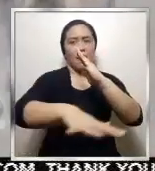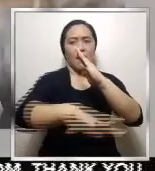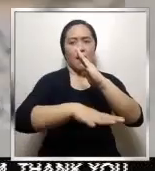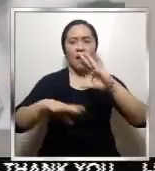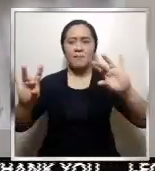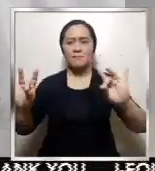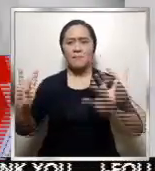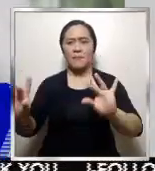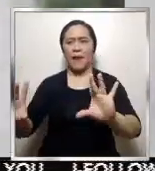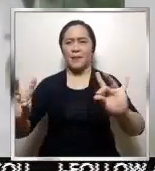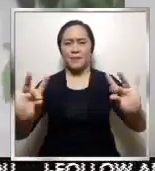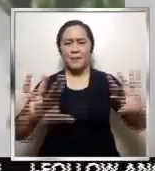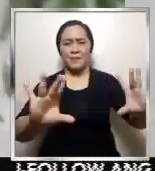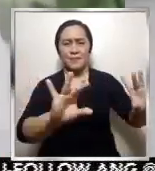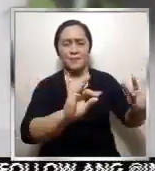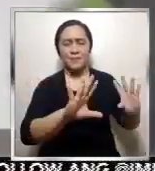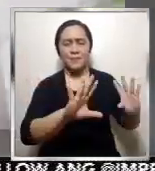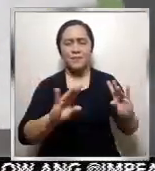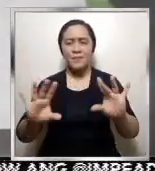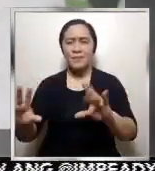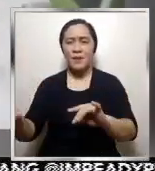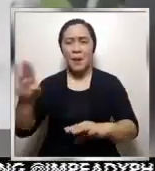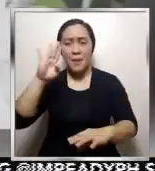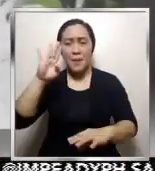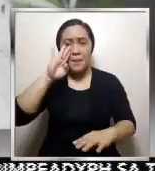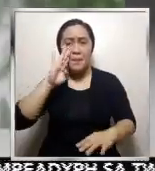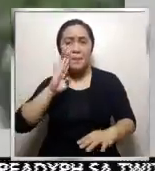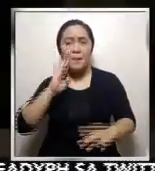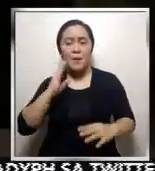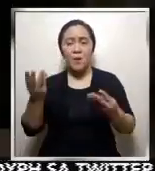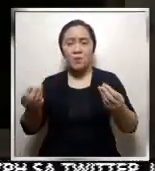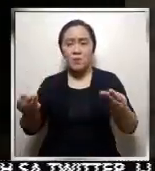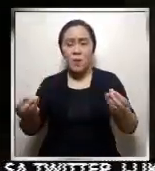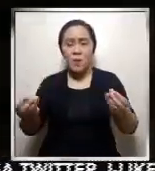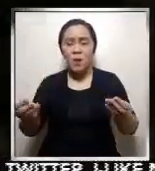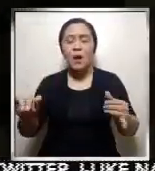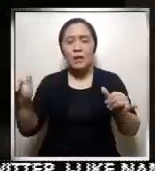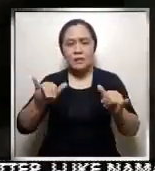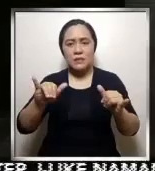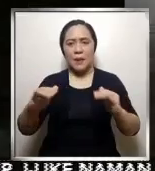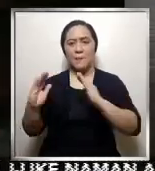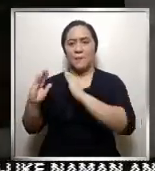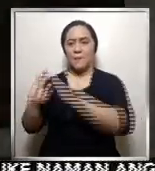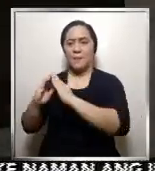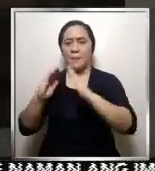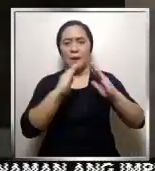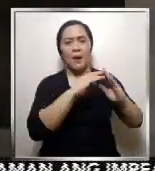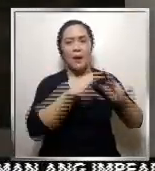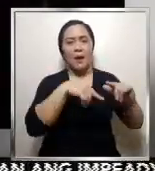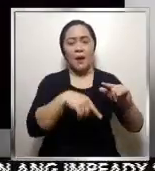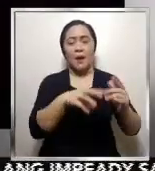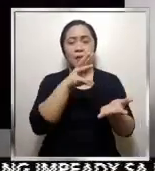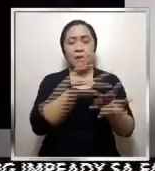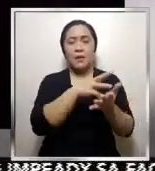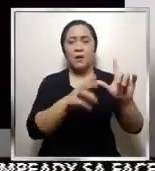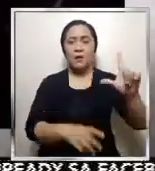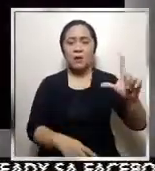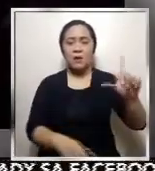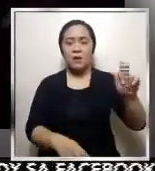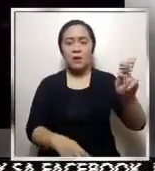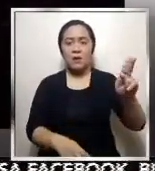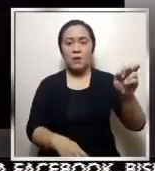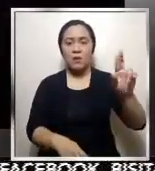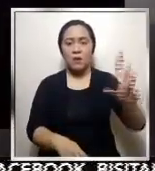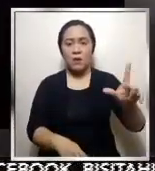Rumaragas ang kulay putik na baha rin ang nanalasa sa katabing bahay ng Laurel. Ayon sa mga residente, posibleng ang mga abong na ipon sa bundok